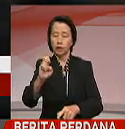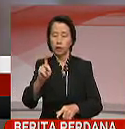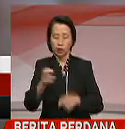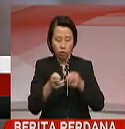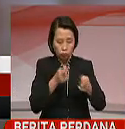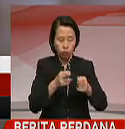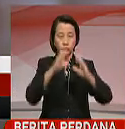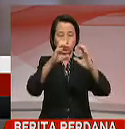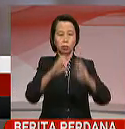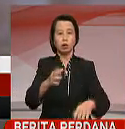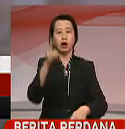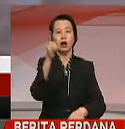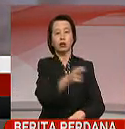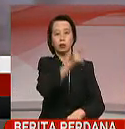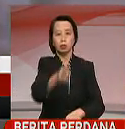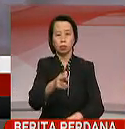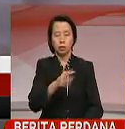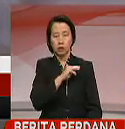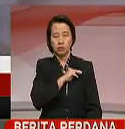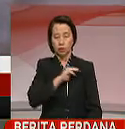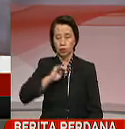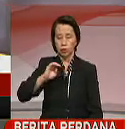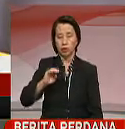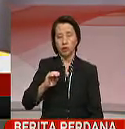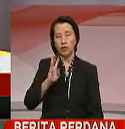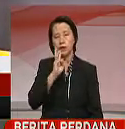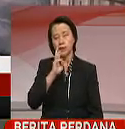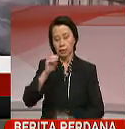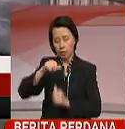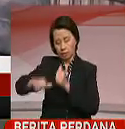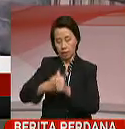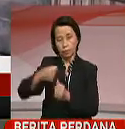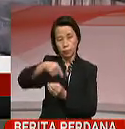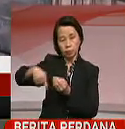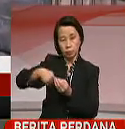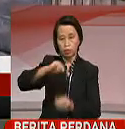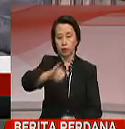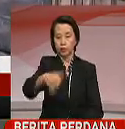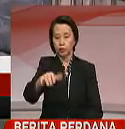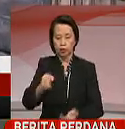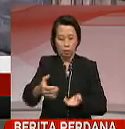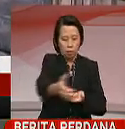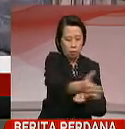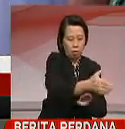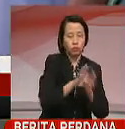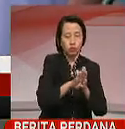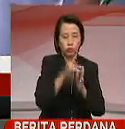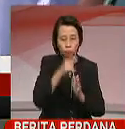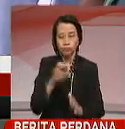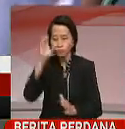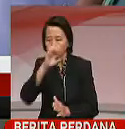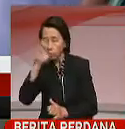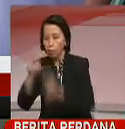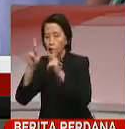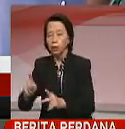haram. Menurut Menteri Alam Sekitar dan Air, Datuk Tuan Ibrahim Tuan Man, JAS akan mengumpul bahan bukti bagi menjejaki